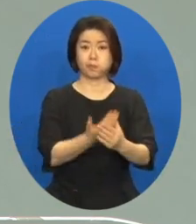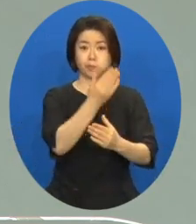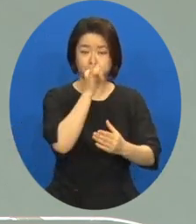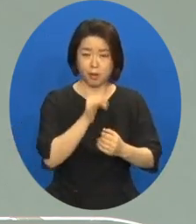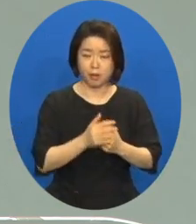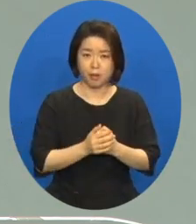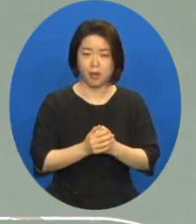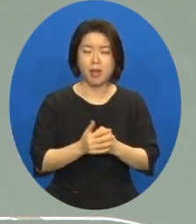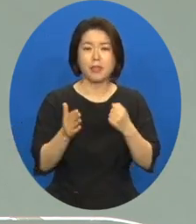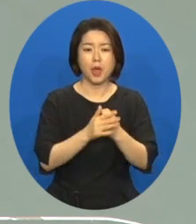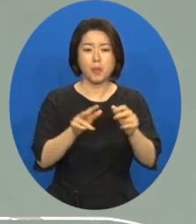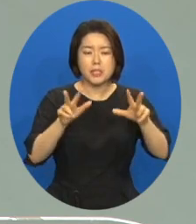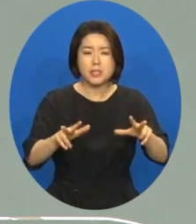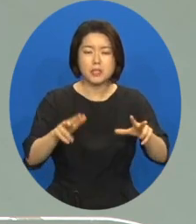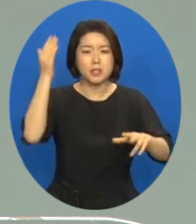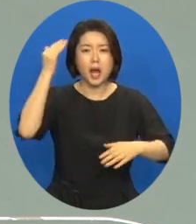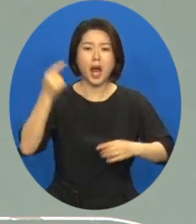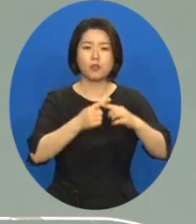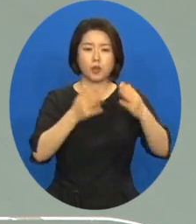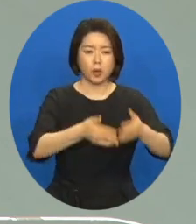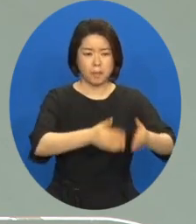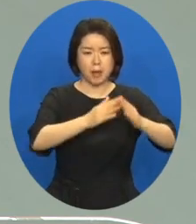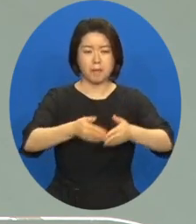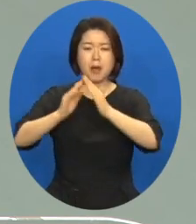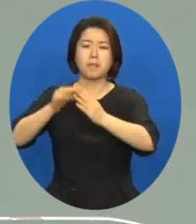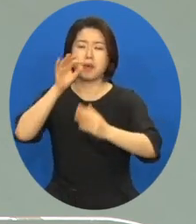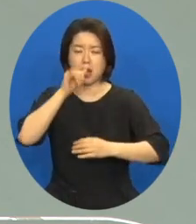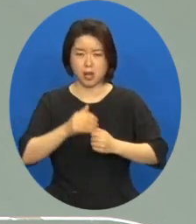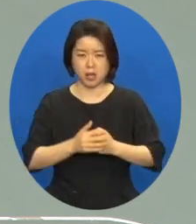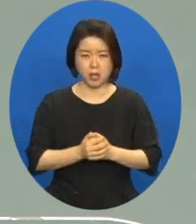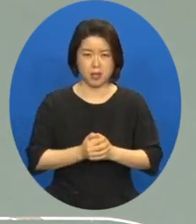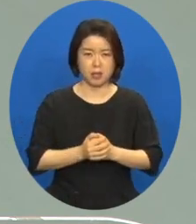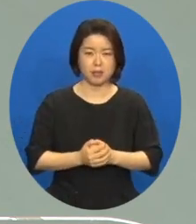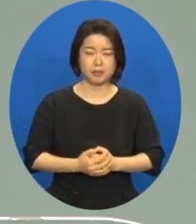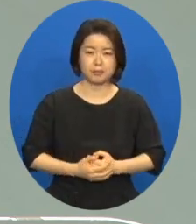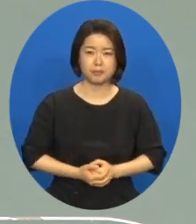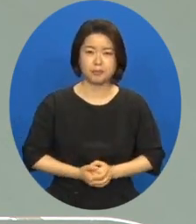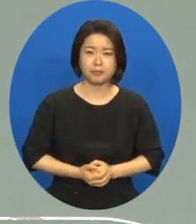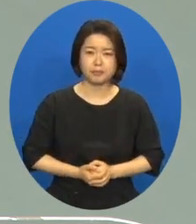거고 우리나라가 건짐을 받은 거예요.